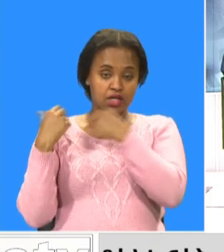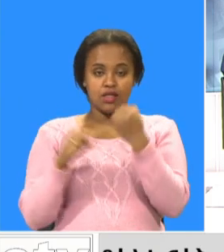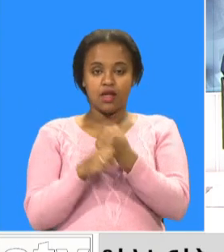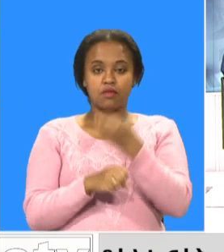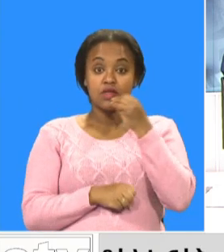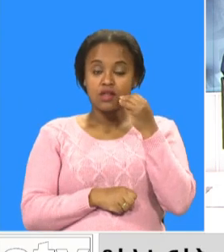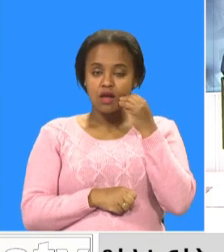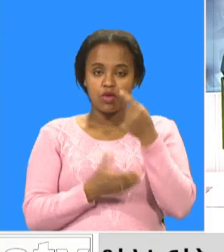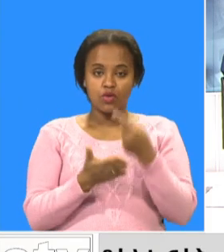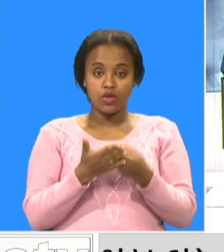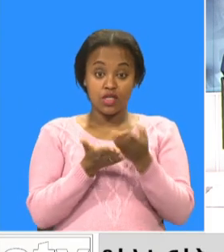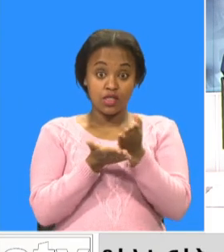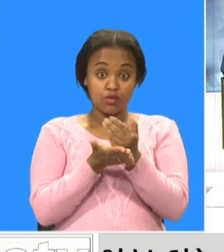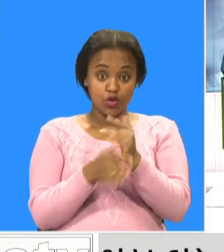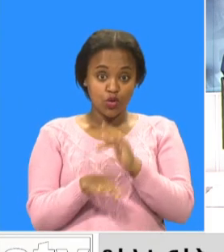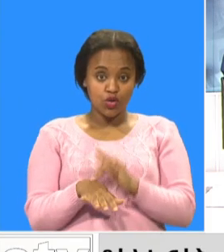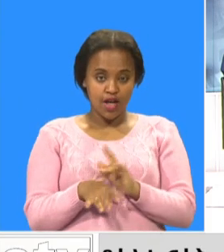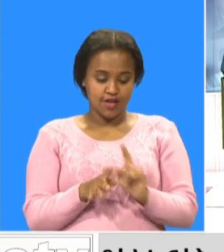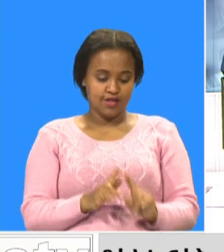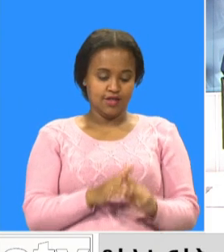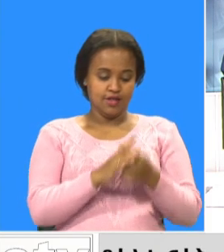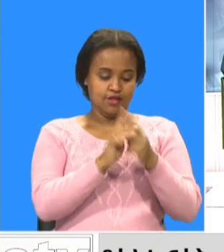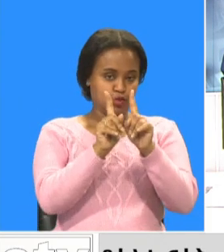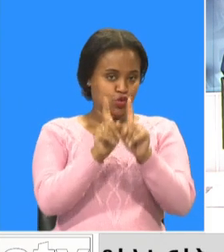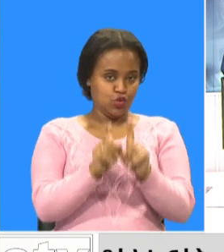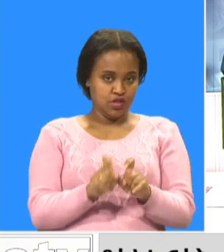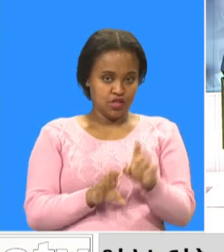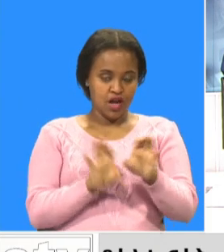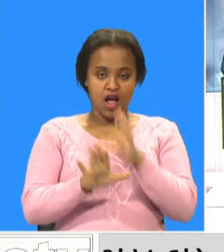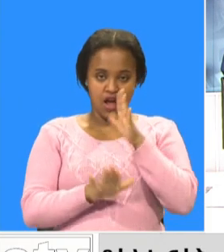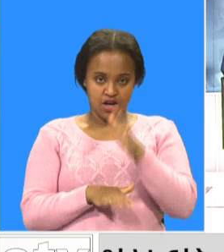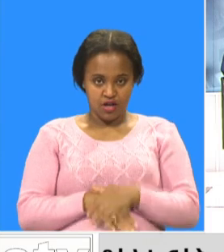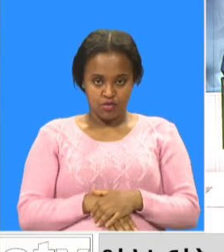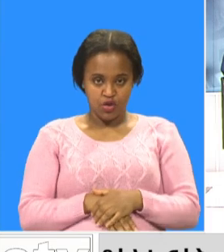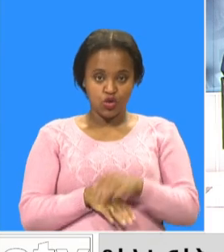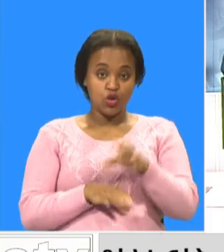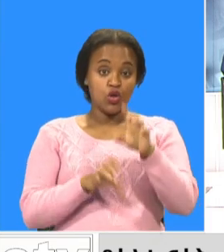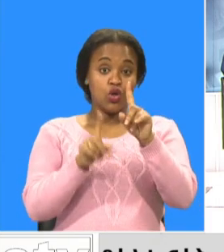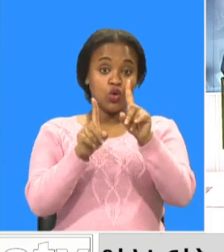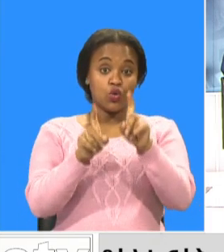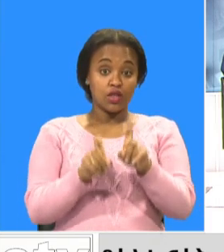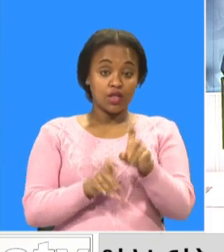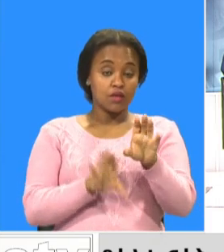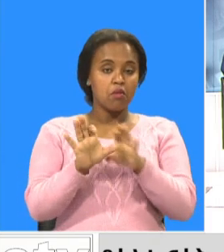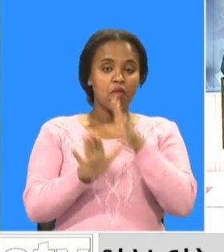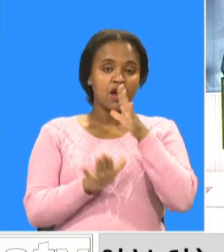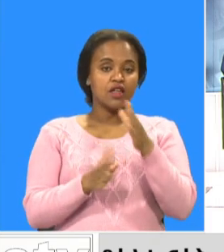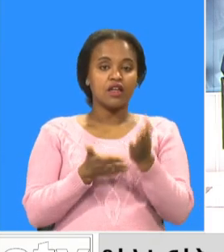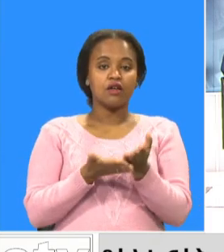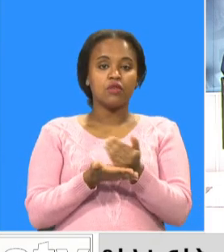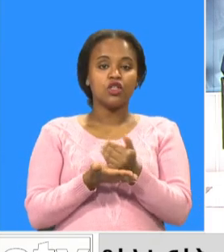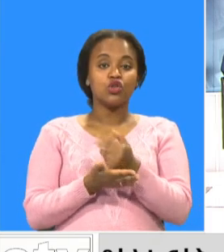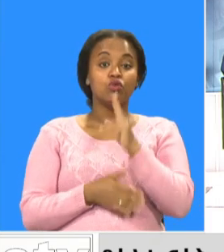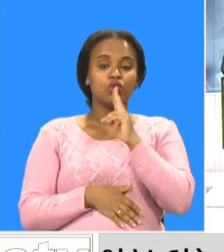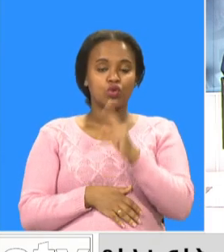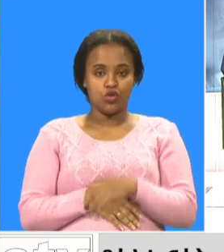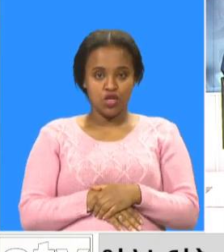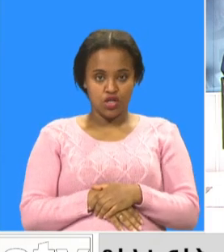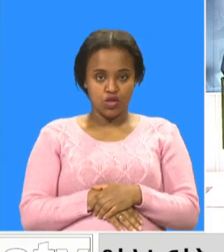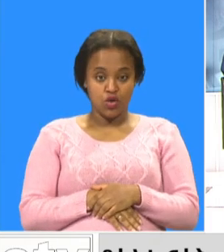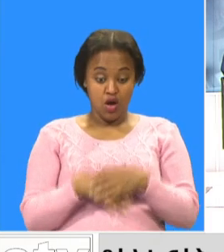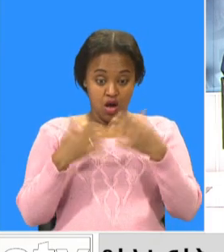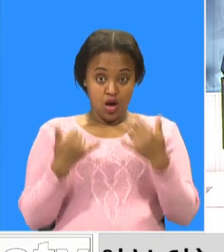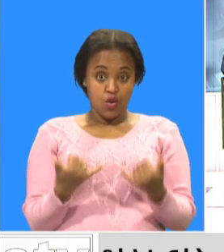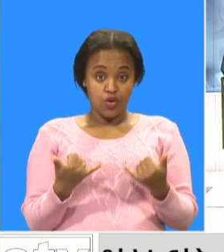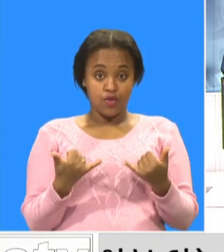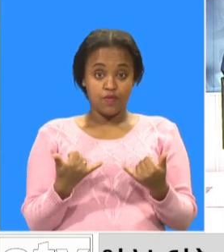ቤቱ እነዚህ ምርቶች ላይ ሲጀምር ቁጥጥር ያደርግባቸው ቁጥጥር የማይደረግባቸው ምርቶች ናቸው። እነዚህ ምርቶች